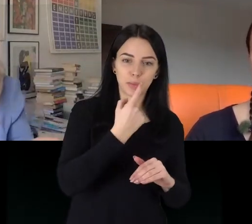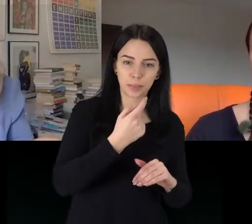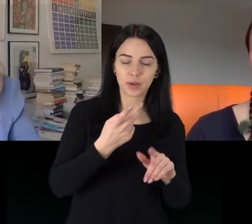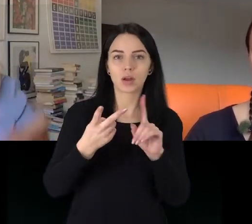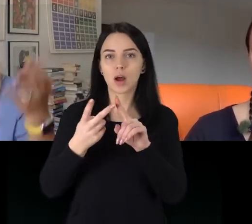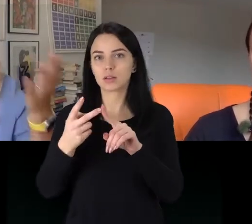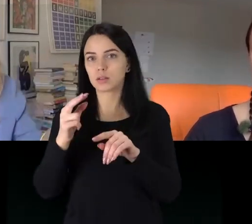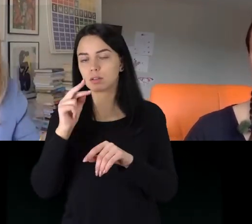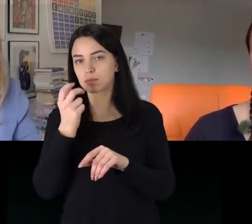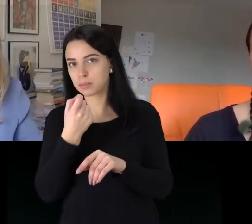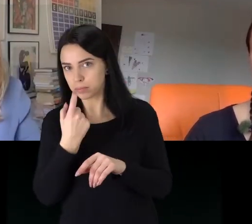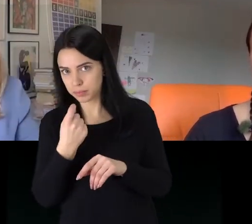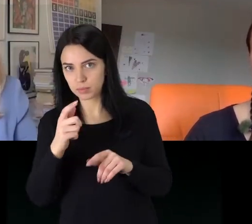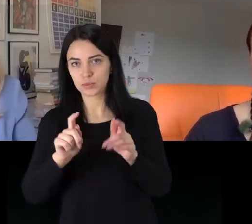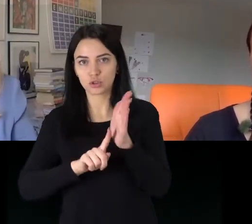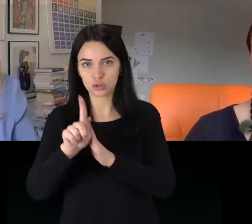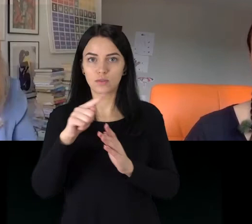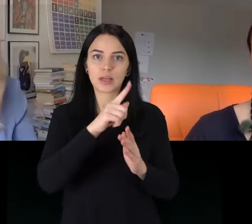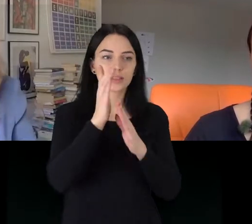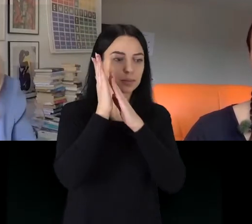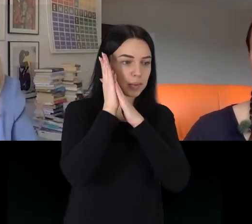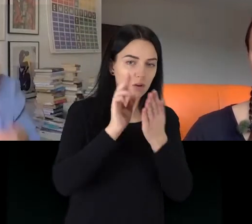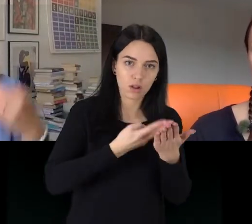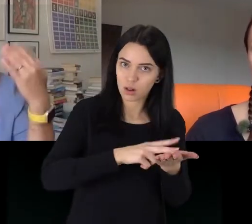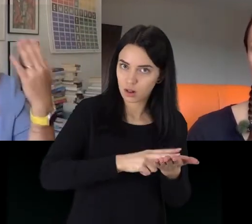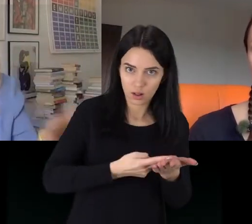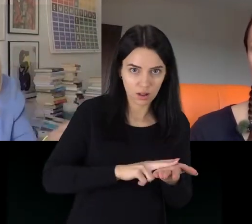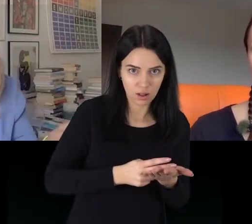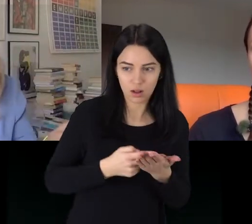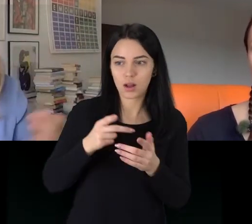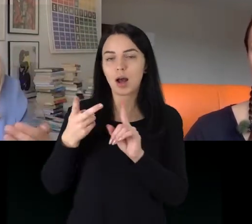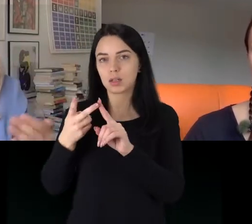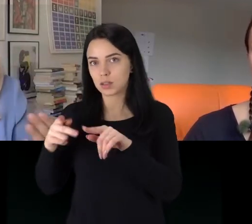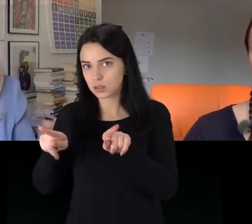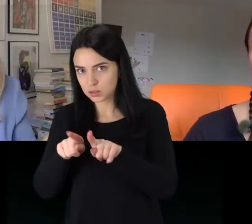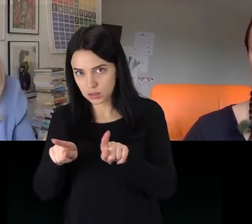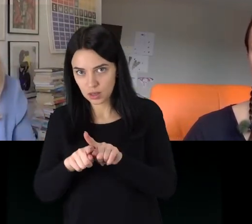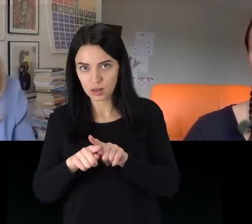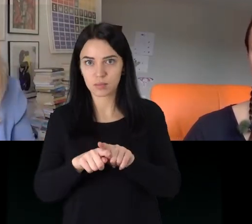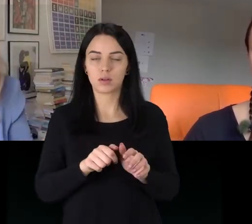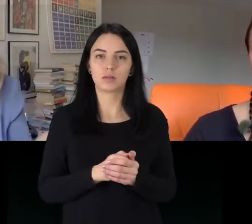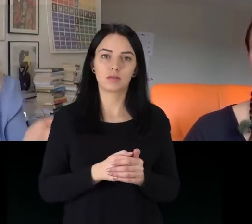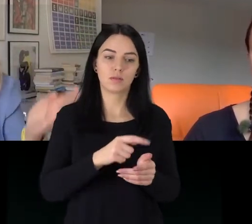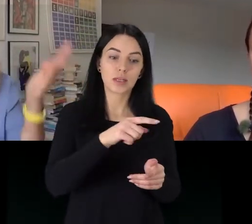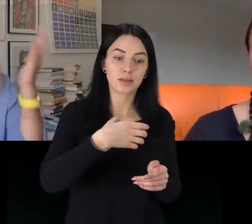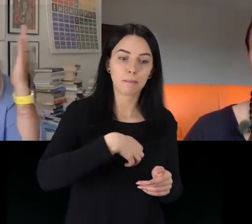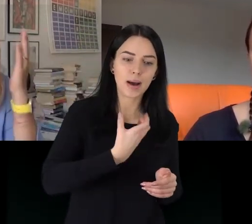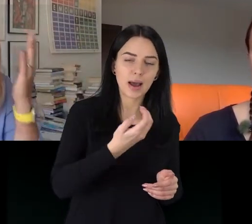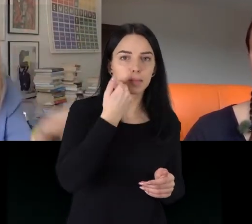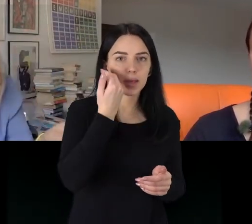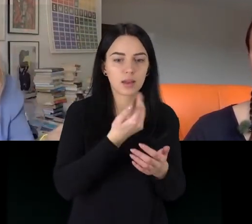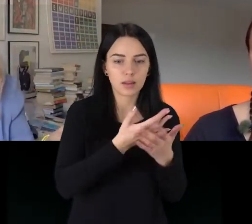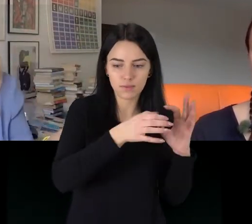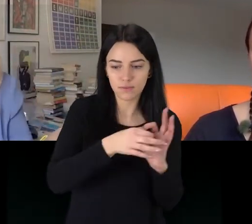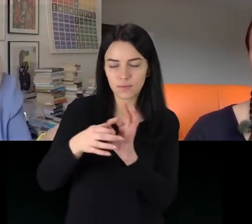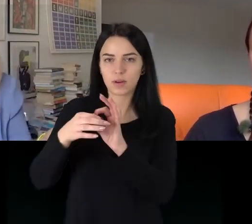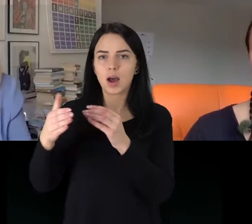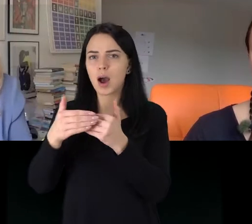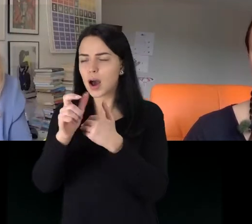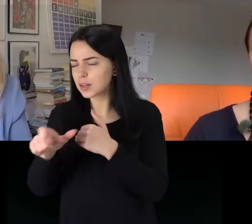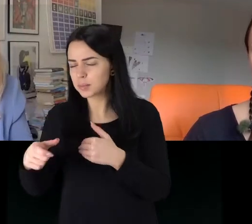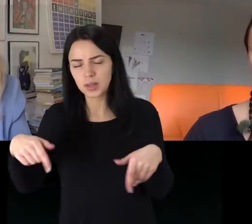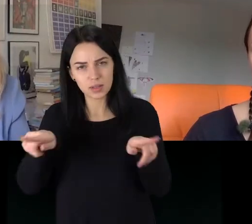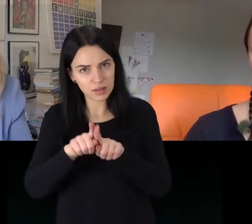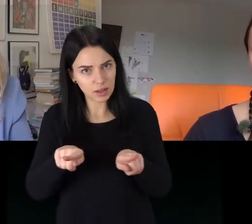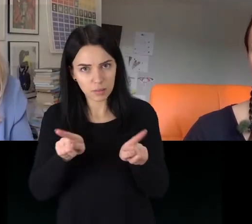Vienas jau nemiega ir kitas. Vienam jau visiškai nervai pakriko ir kitam. Šitas jaučia baimę, kaltę, gėdą ir artimieji lygiai